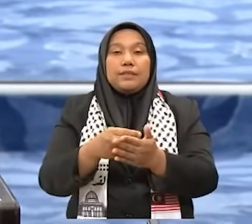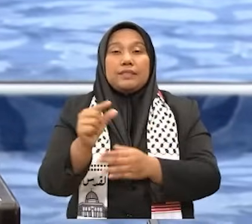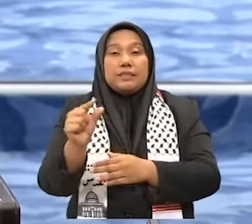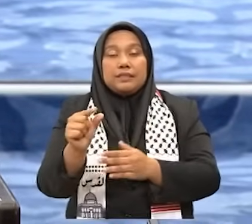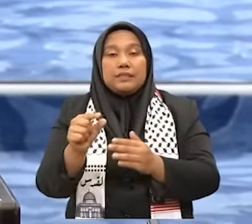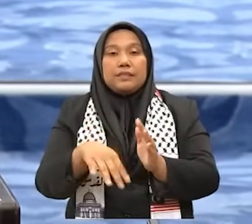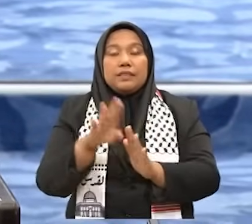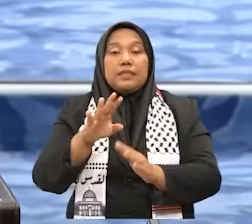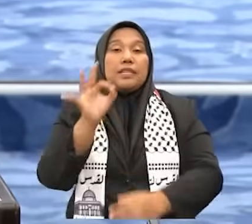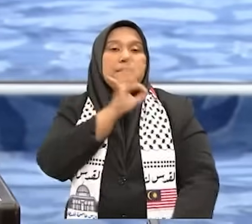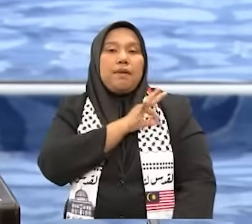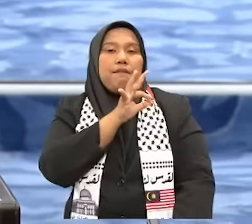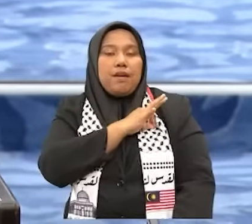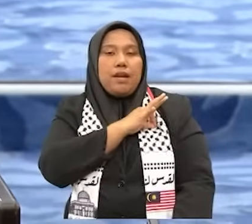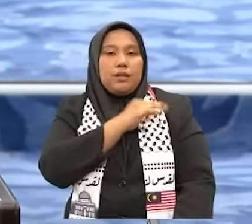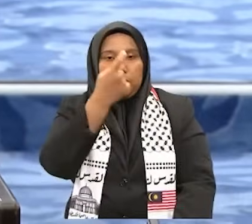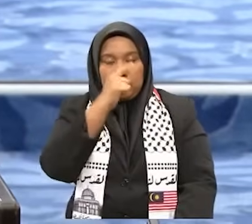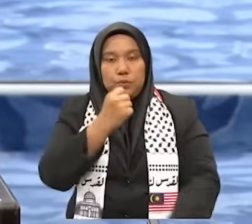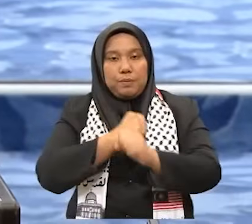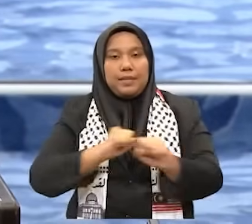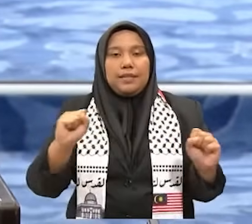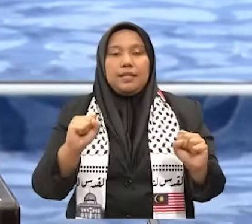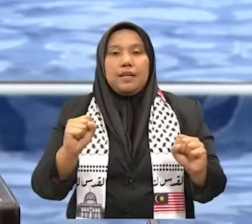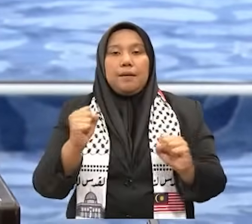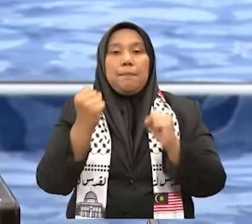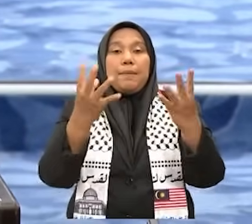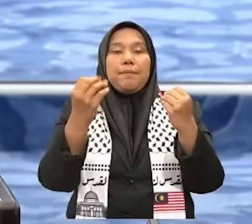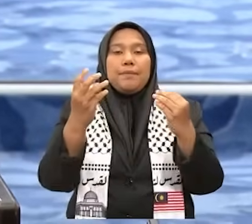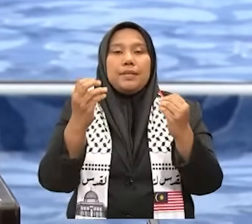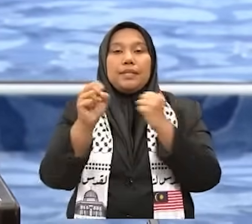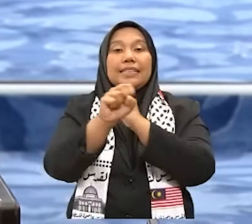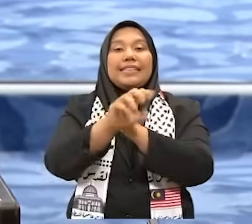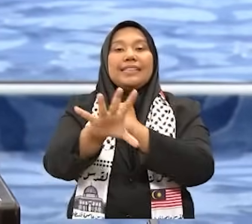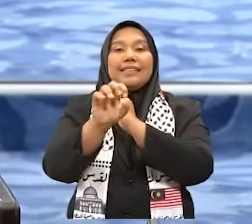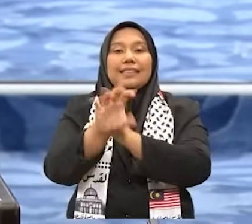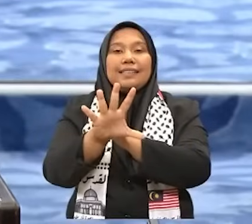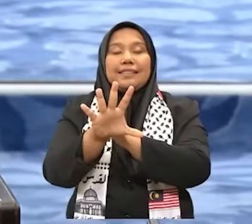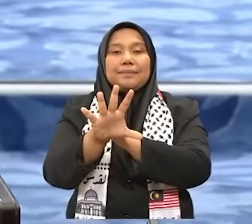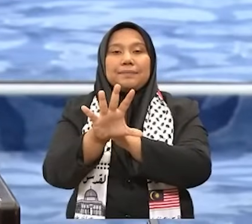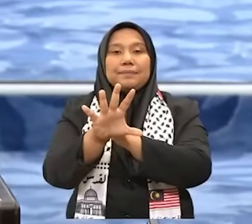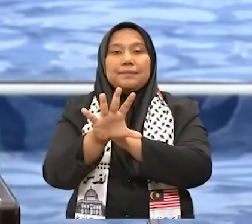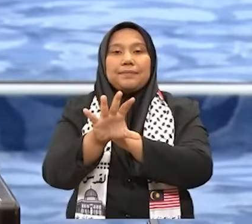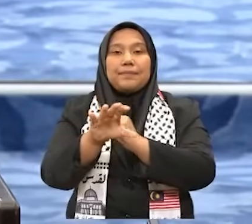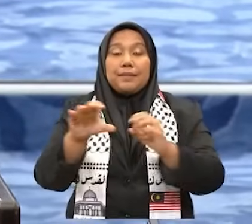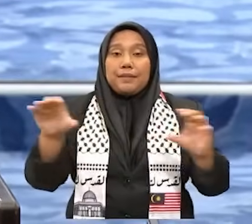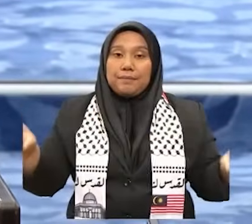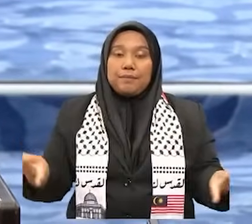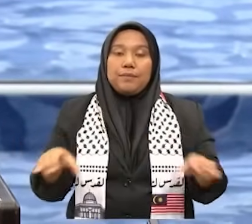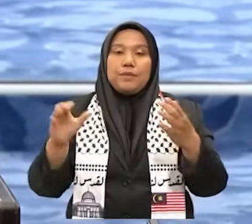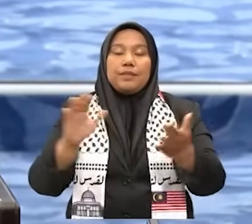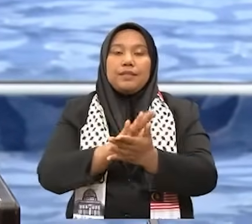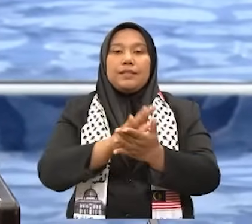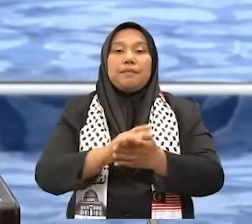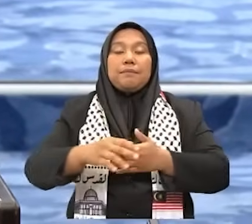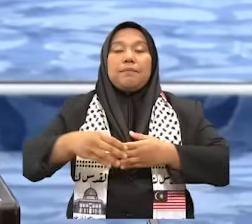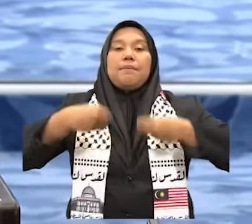akan dimanfaatkan untuk menyediakan beberapa iklan atau penerbitan yang boleh memberikan penjelasan